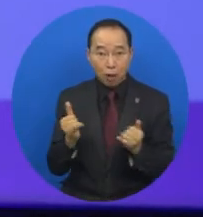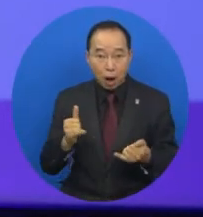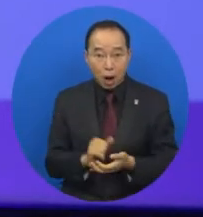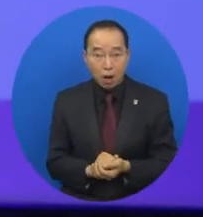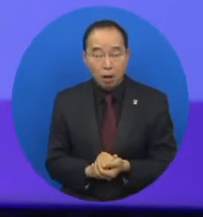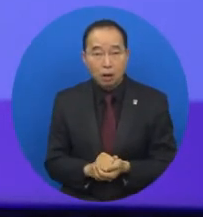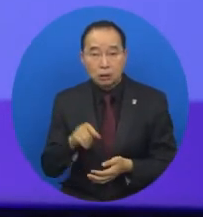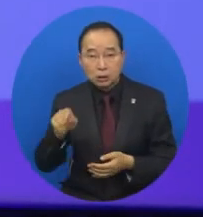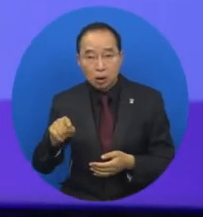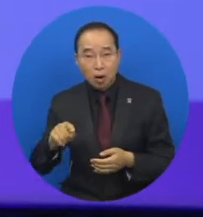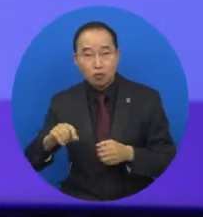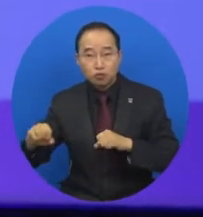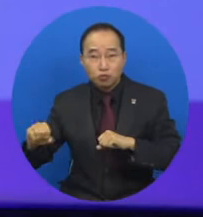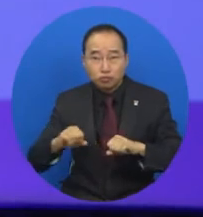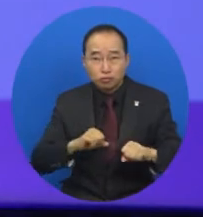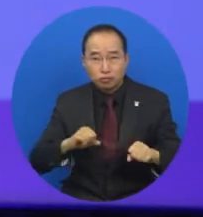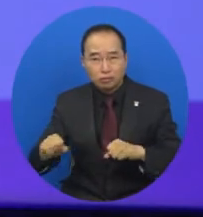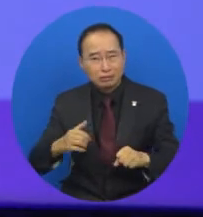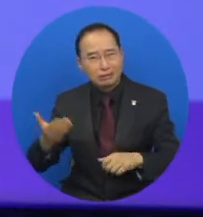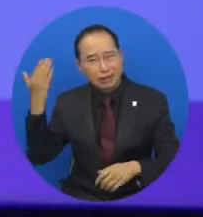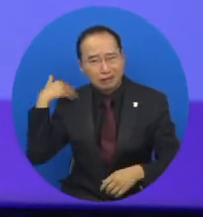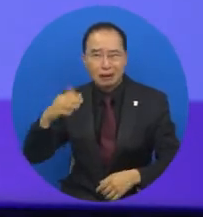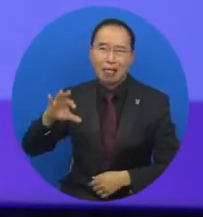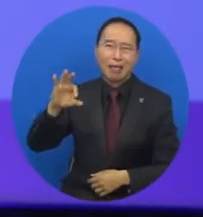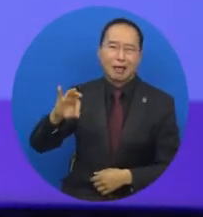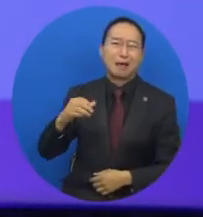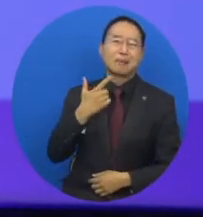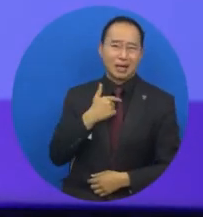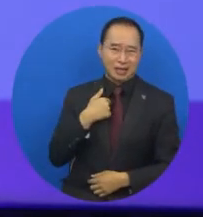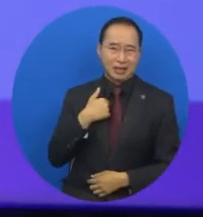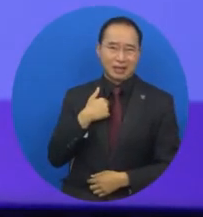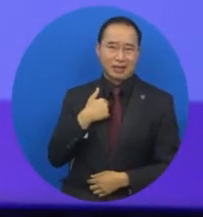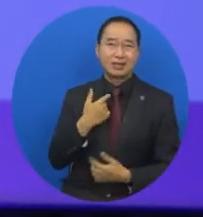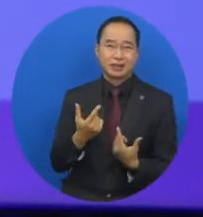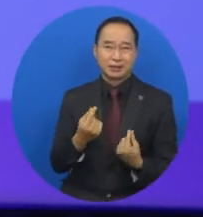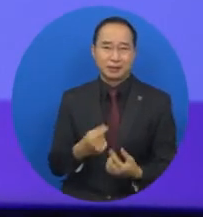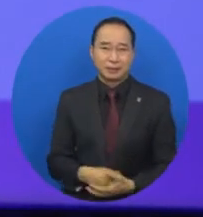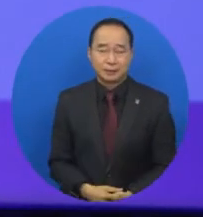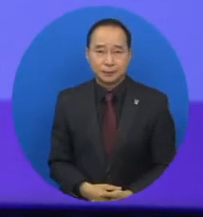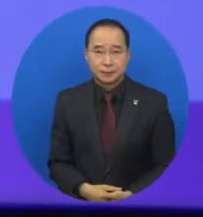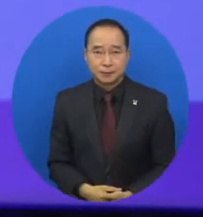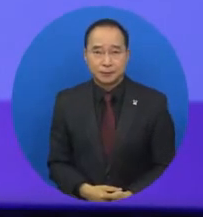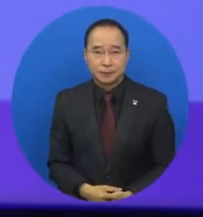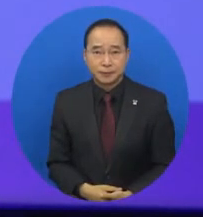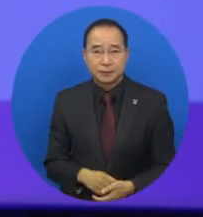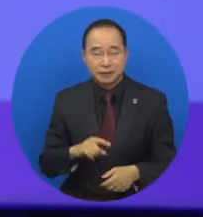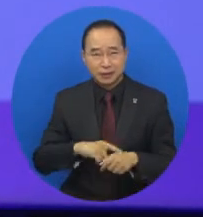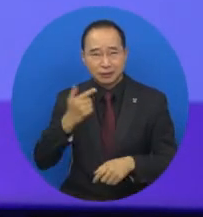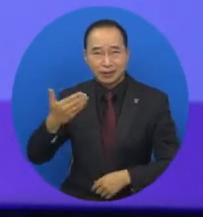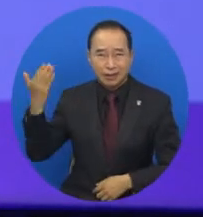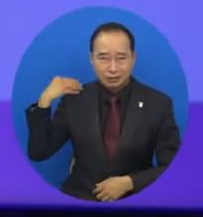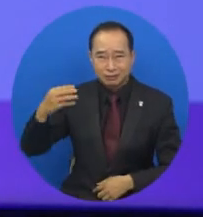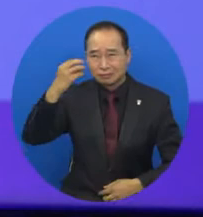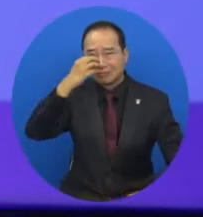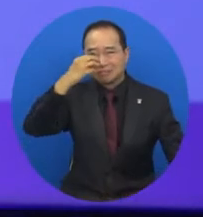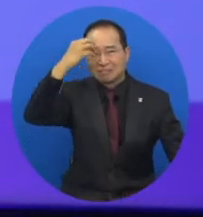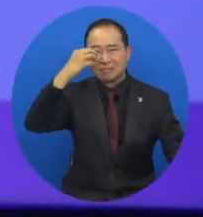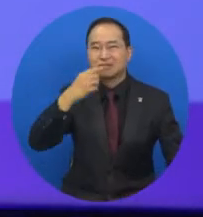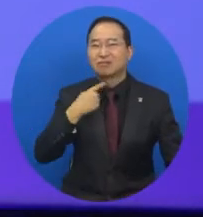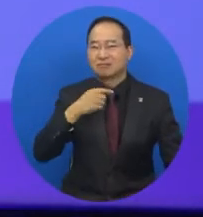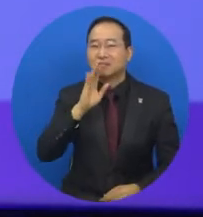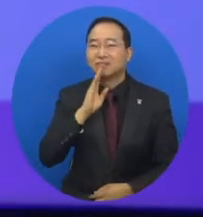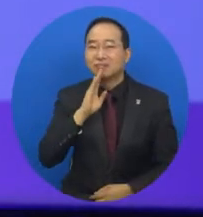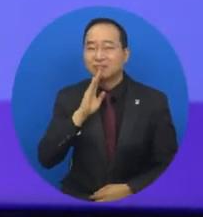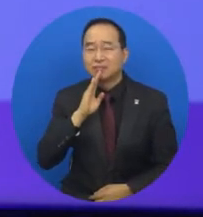무용가로서 이런 움직임들이 굉장히 하찮게 느껴졌던 시점도 있었던 것 같습니다. 그렇게 저희 자만과